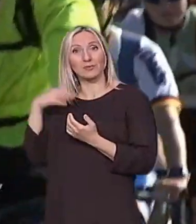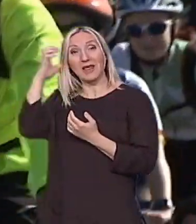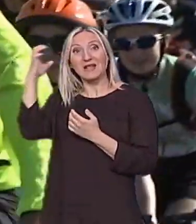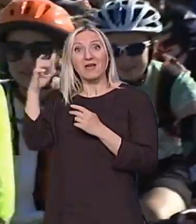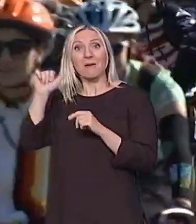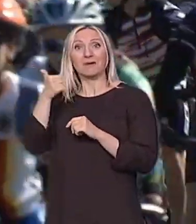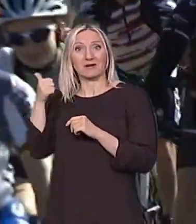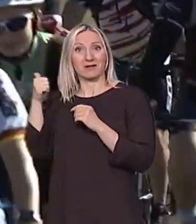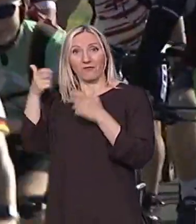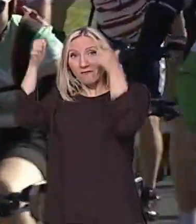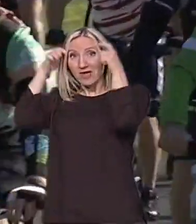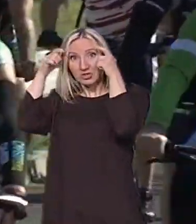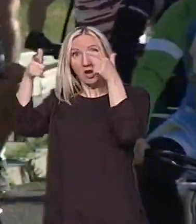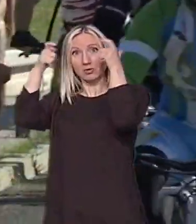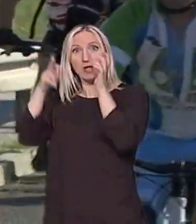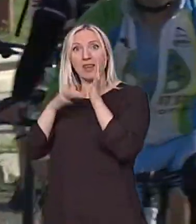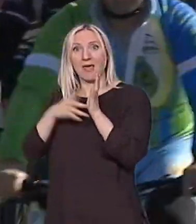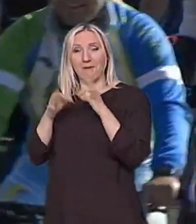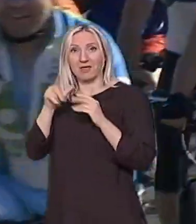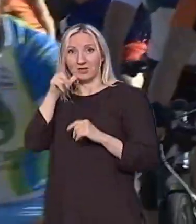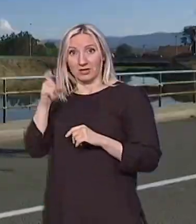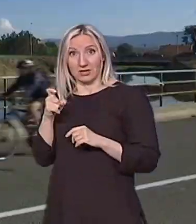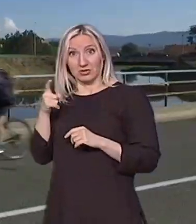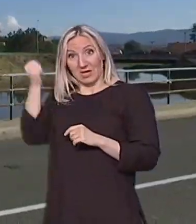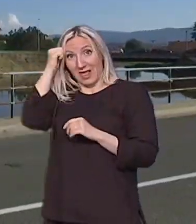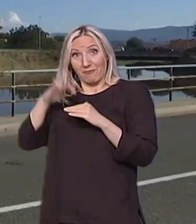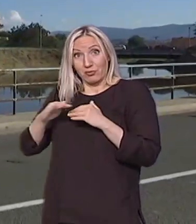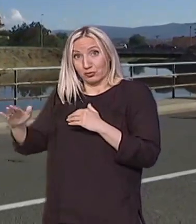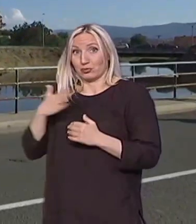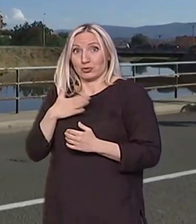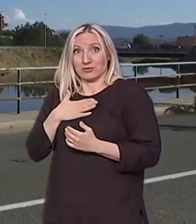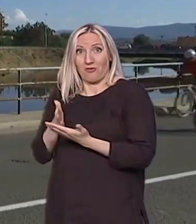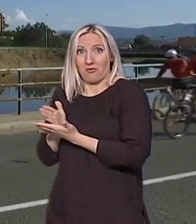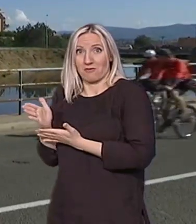kraljeva. Jer su ipak na makadamu svoj na svome.